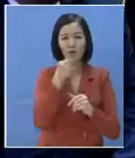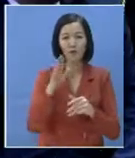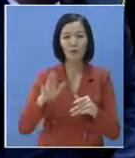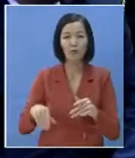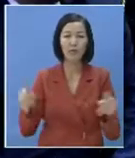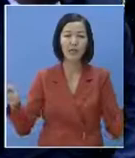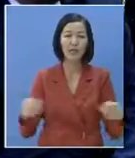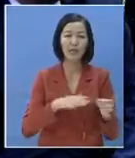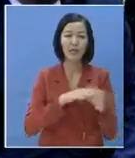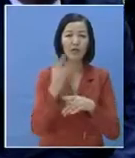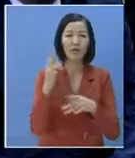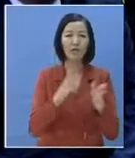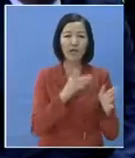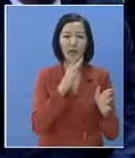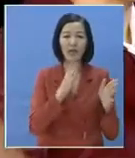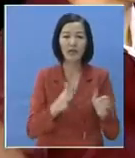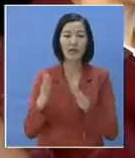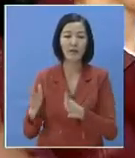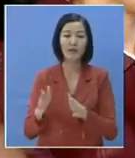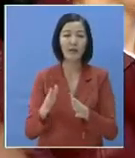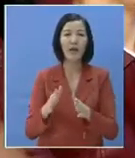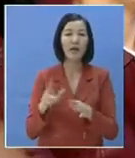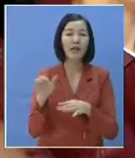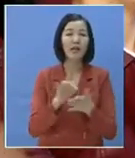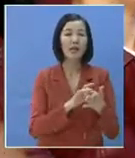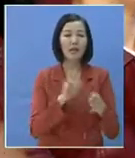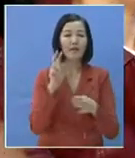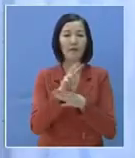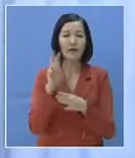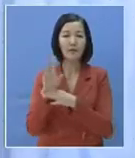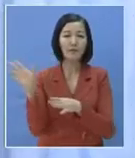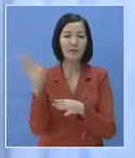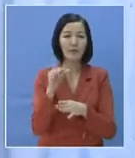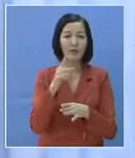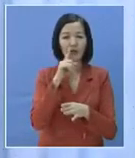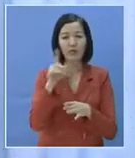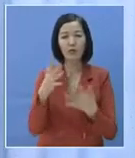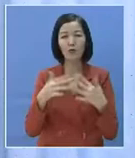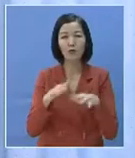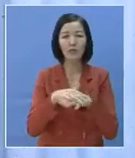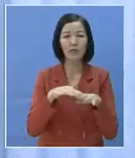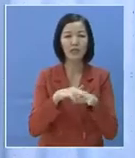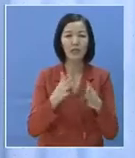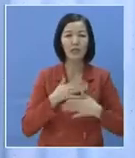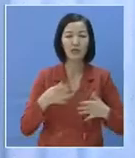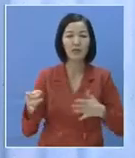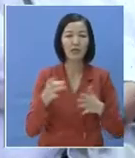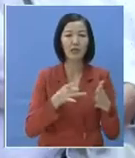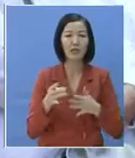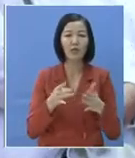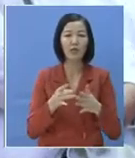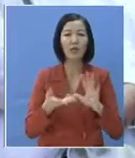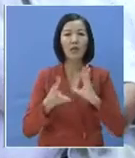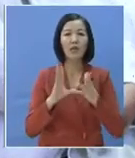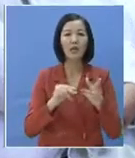После реализованы еще два этапа. За это время караван побывал почти во всех отдаленных населенных пунктах нашего региона. Итоги